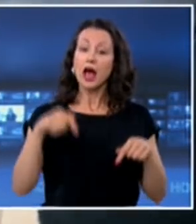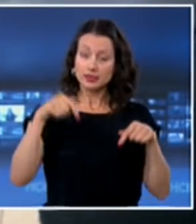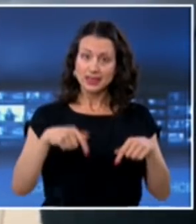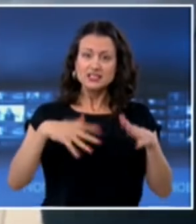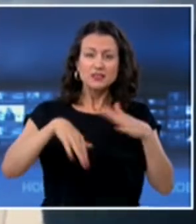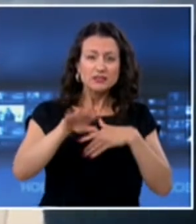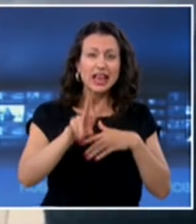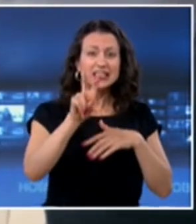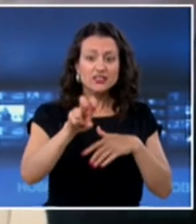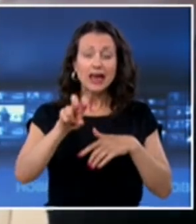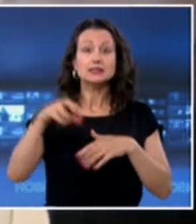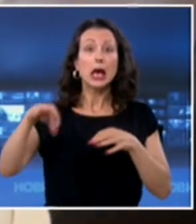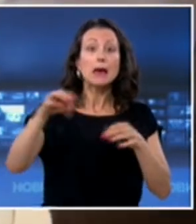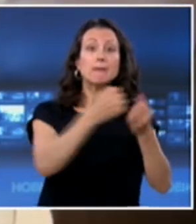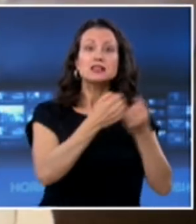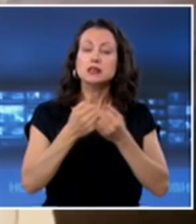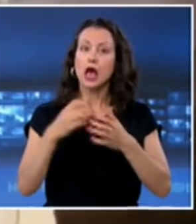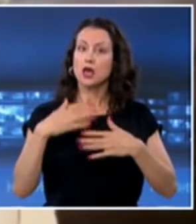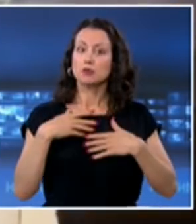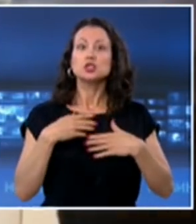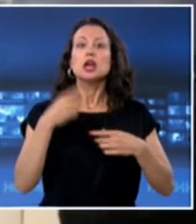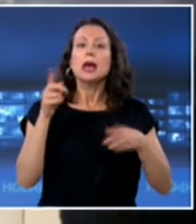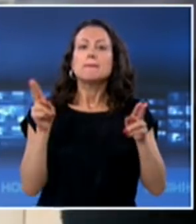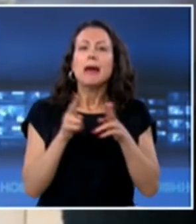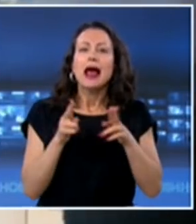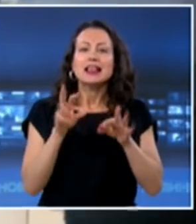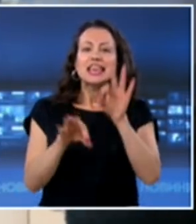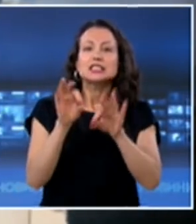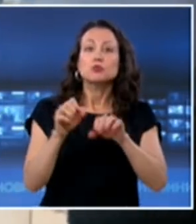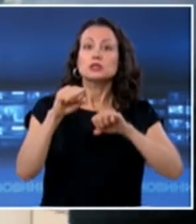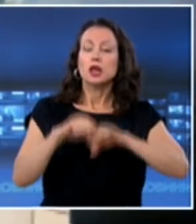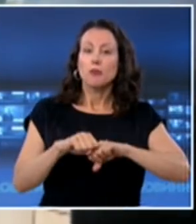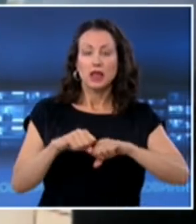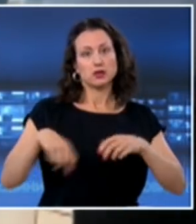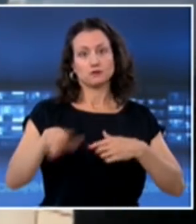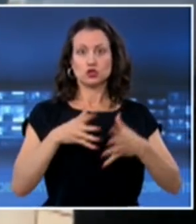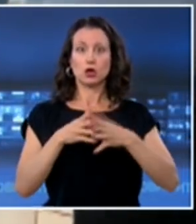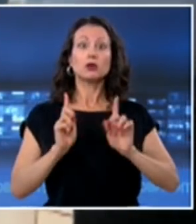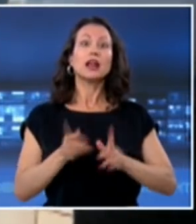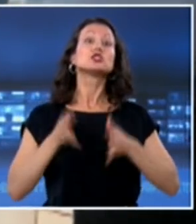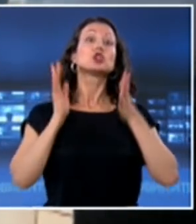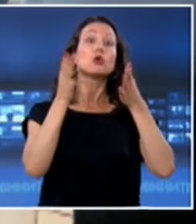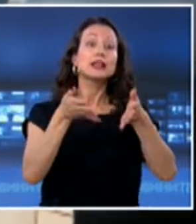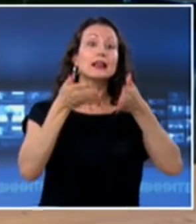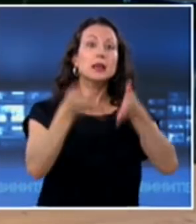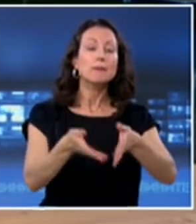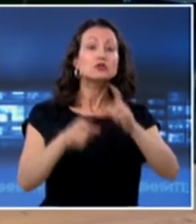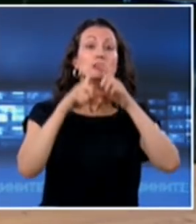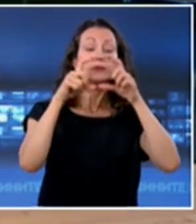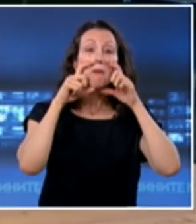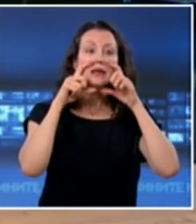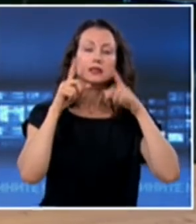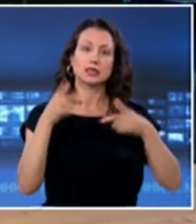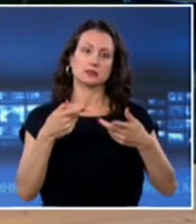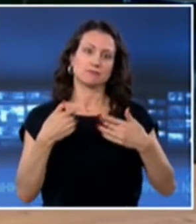избори за кмет. Хората трябваше да гласуват с маски, за да спазят мерките срещу коронавируса. Всичко това сега от репортерите на Нова. Първо към